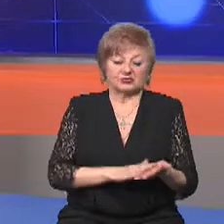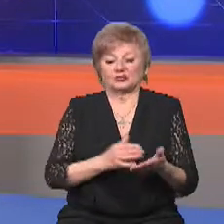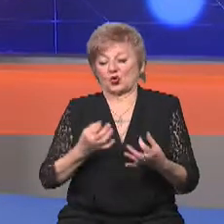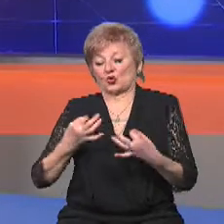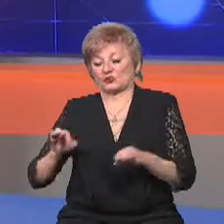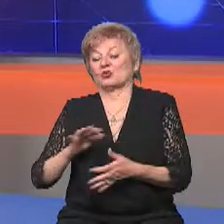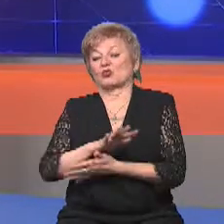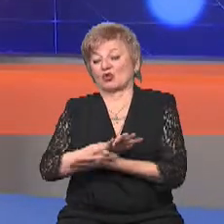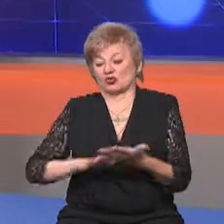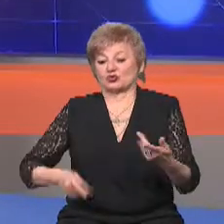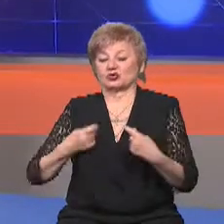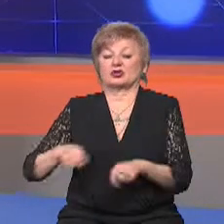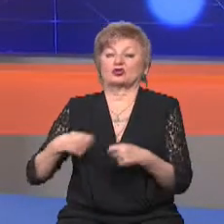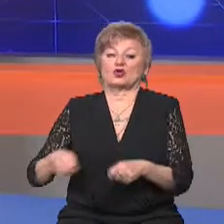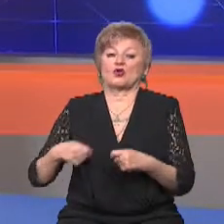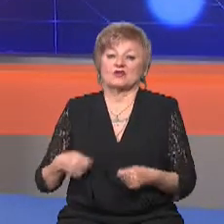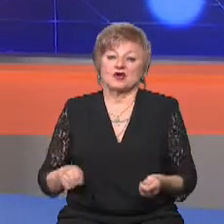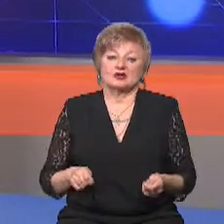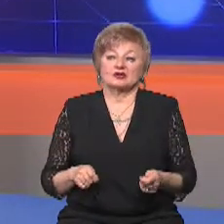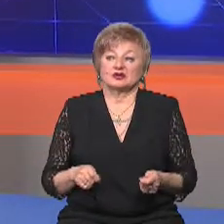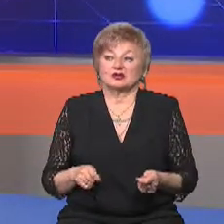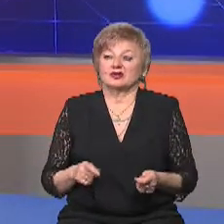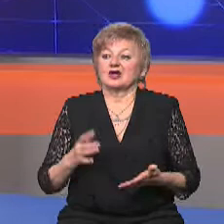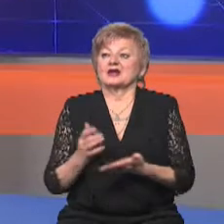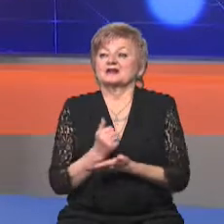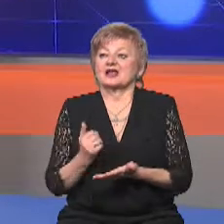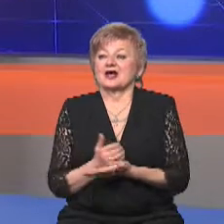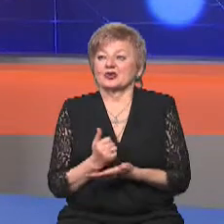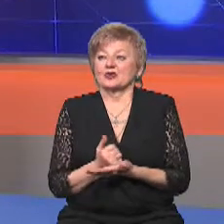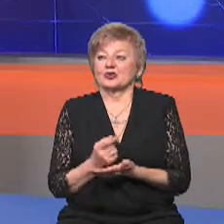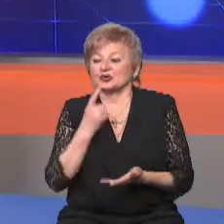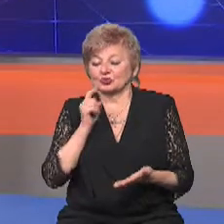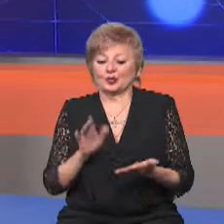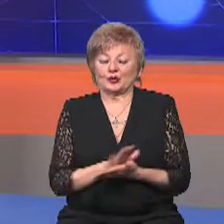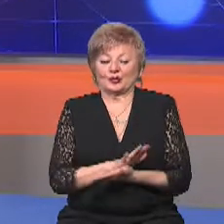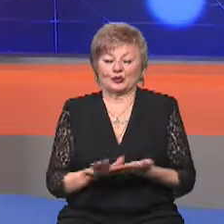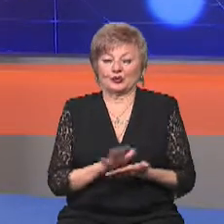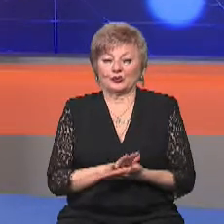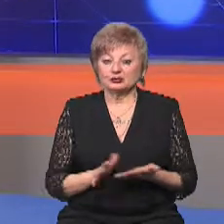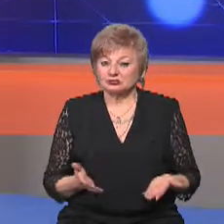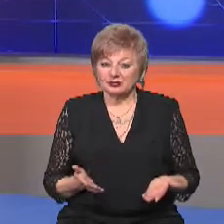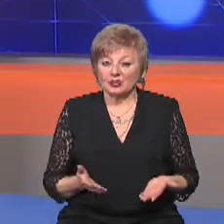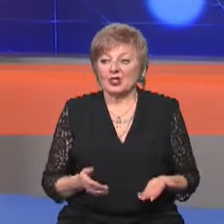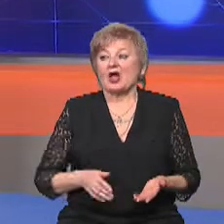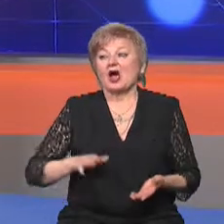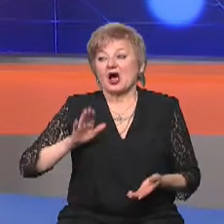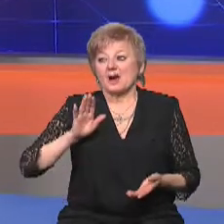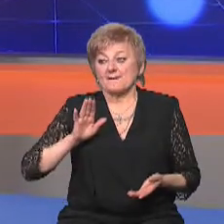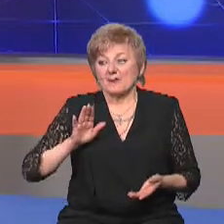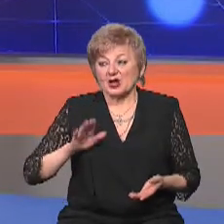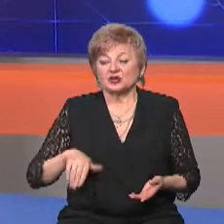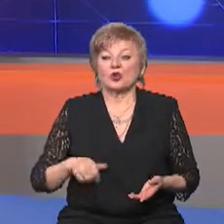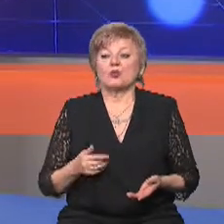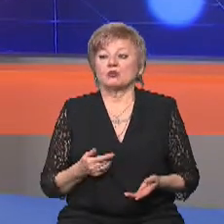далі продовжують торгувати, вже заробляючи кошти для того, щоб взагалі відкупитись. І часто потім